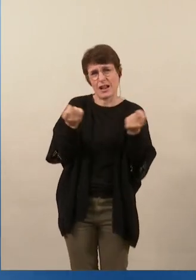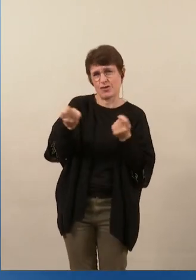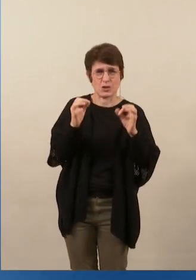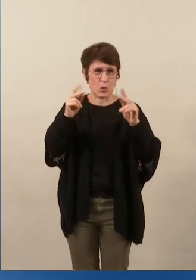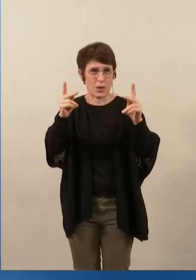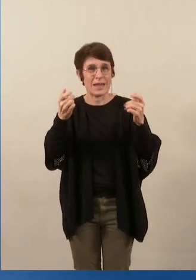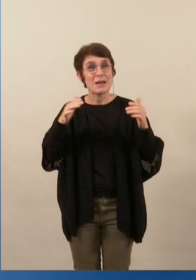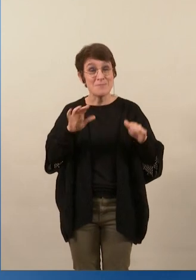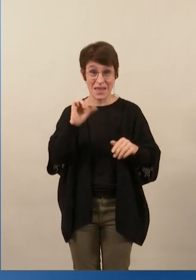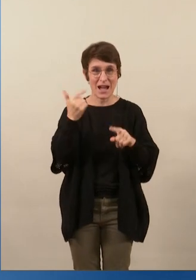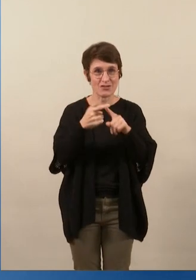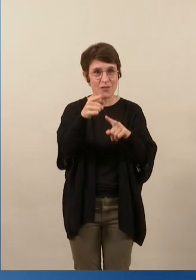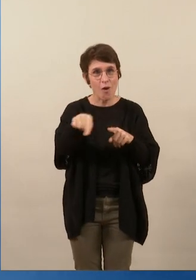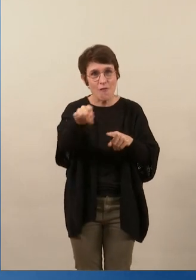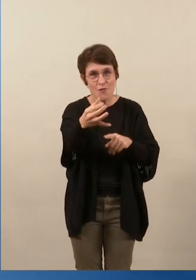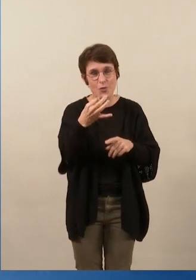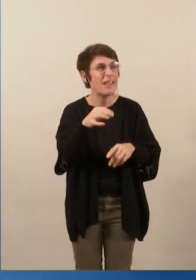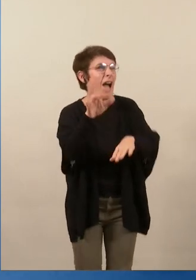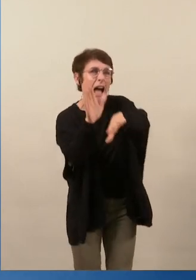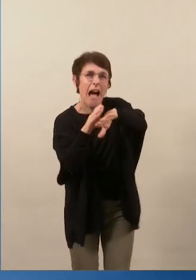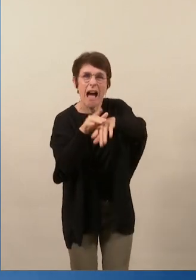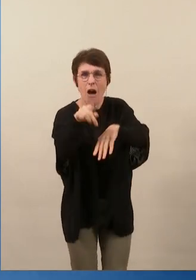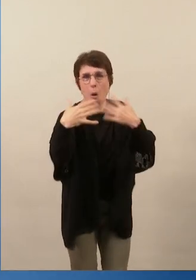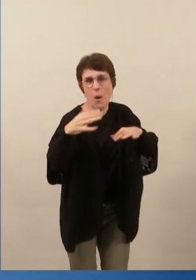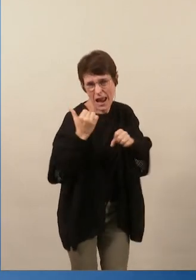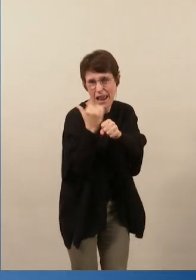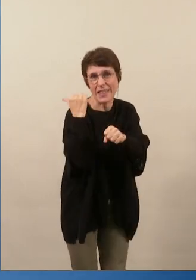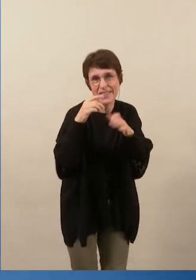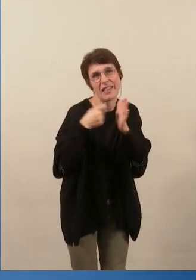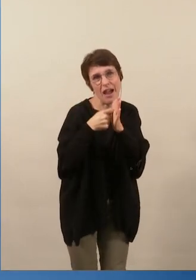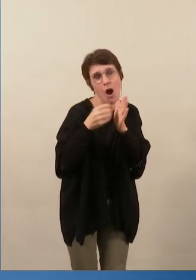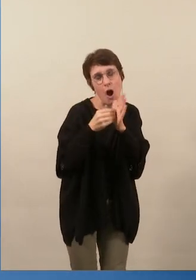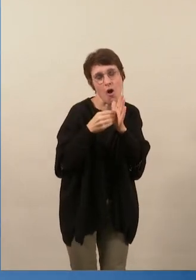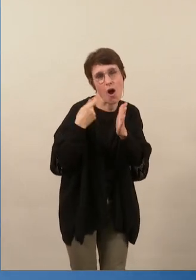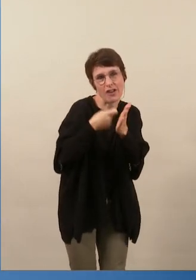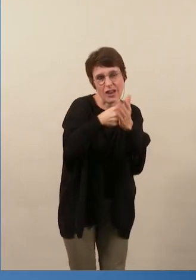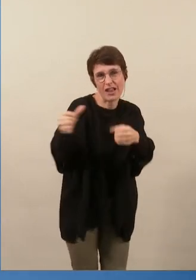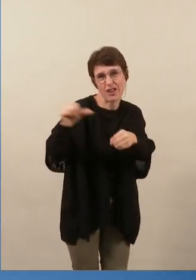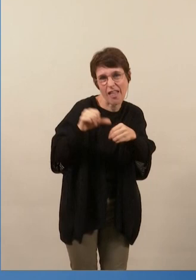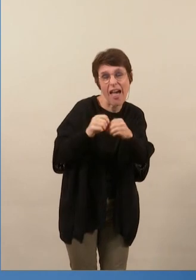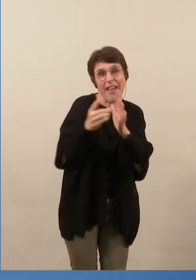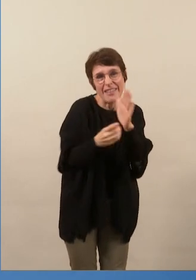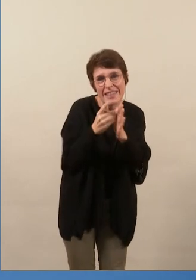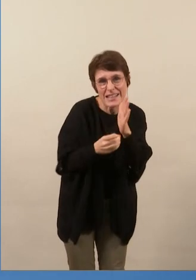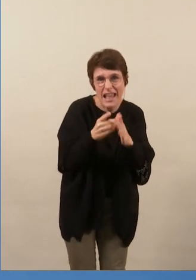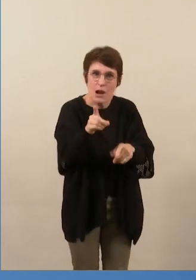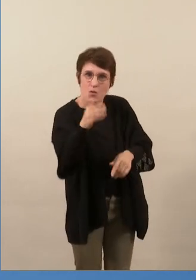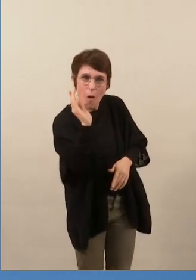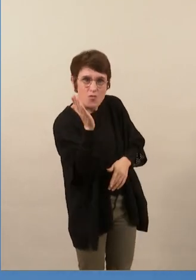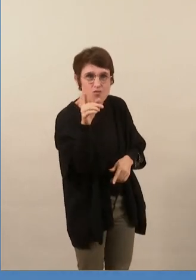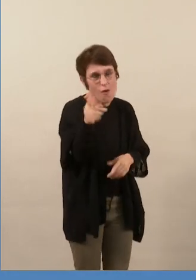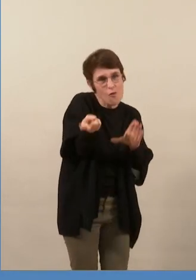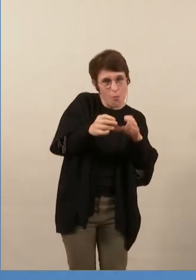vous veniez à chaque fois nous dire oh là là les vilains ils ont encore acheté un litre de diesel l'année dernière ou oh là là le vilain il utilise vous savez